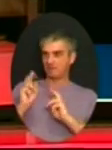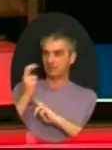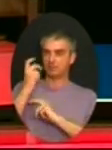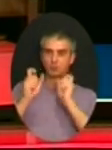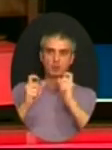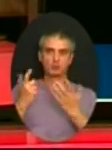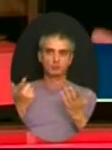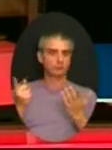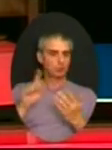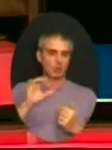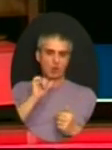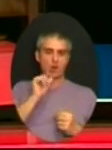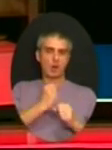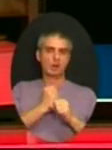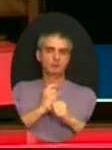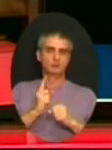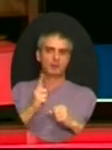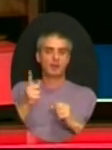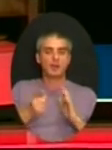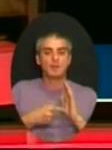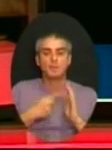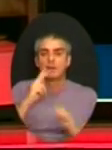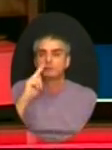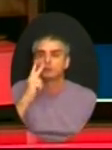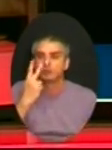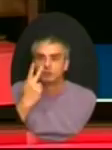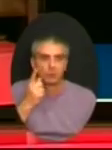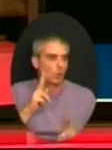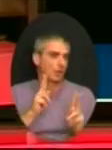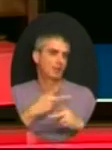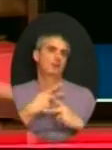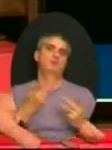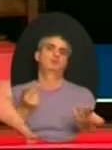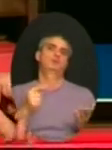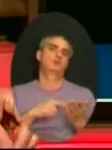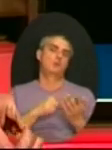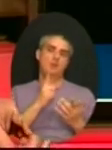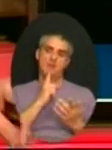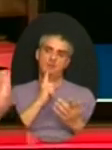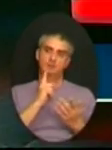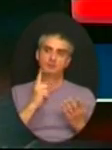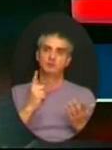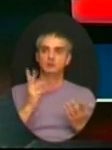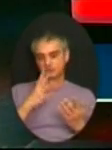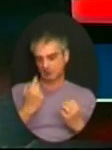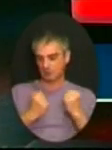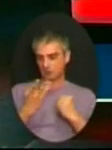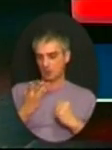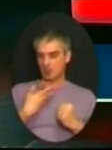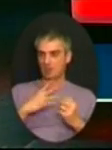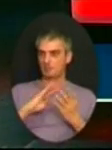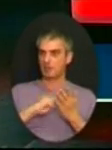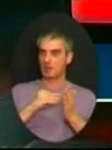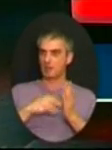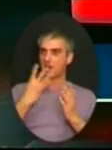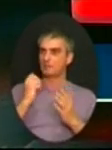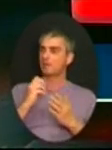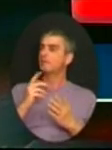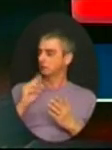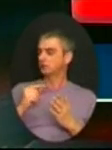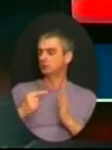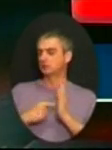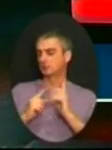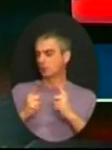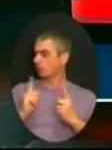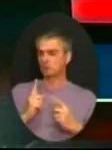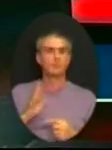של אנשים, היא בוחרת שלא. זאת תהיה הפעם השנייה. יכול להיות שהיא לא מסוגלת, יכול להיות שאין שם הסכמה. יכול להיות שהיא לא מסוגלת להשיג 40 חתימות. יש קושי. אבל לא ניכנס